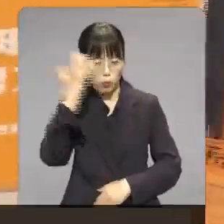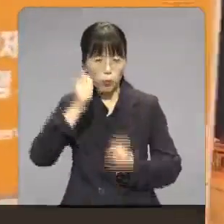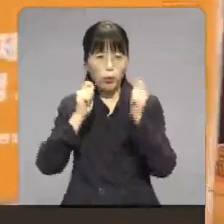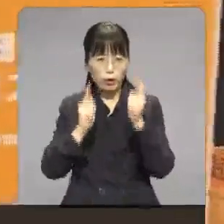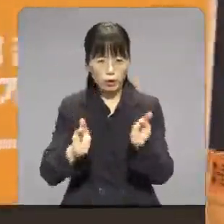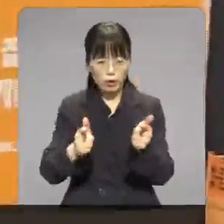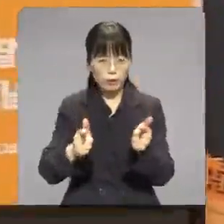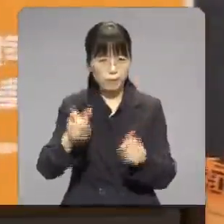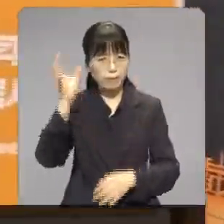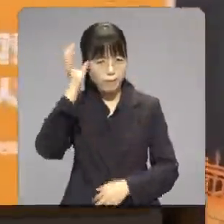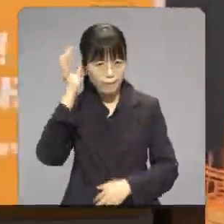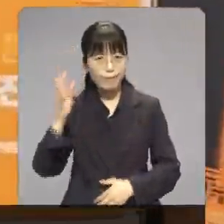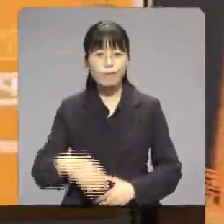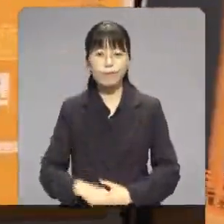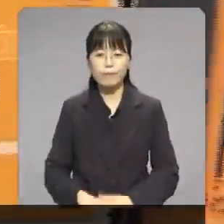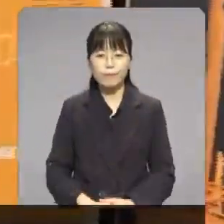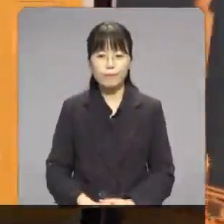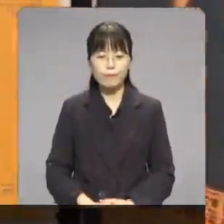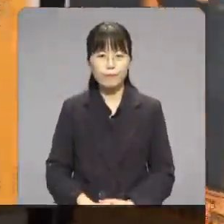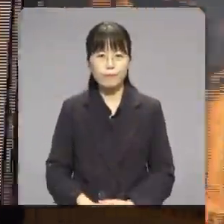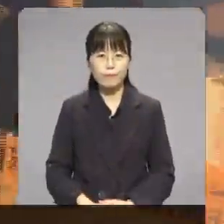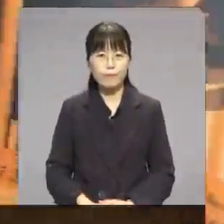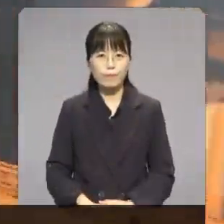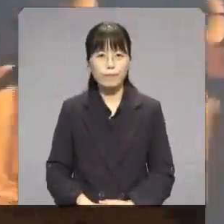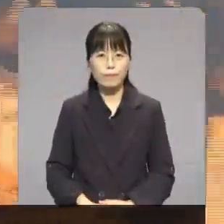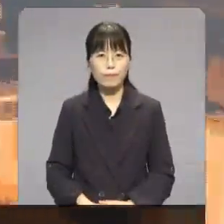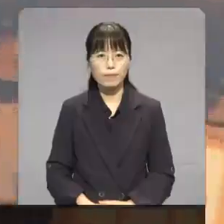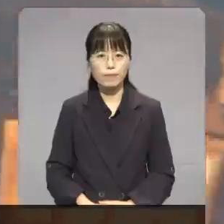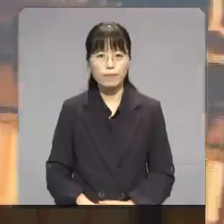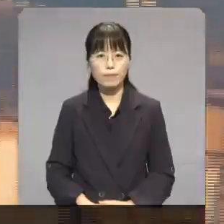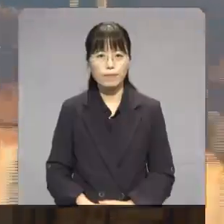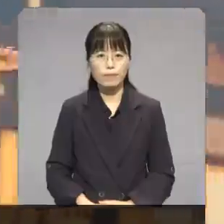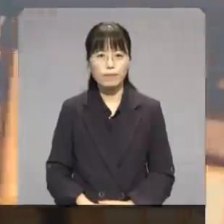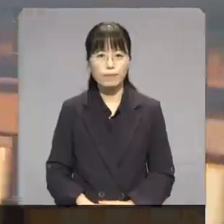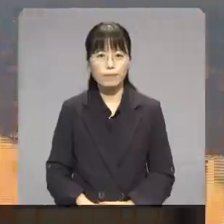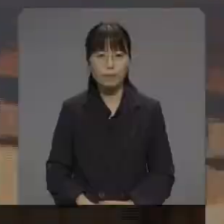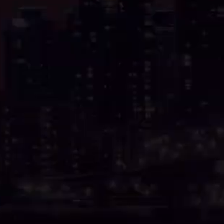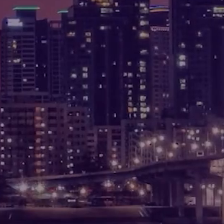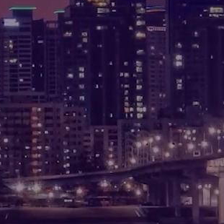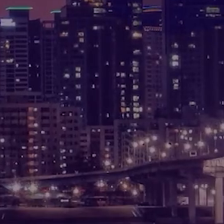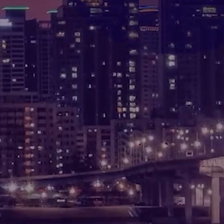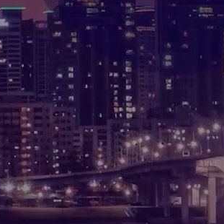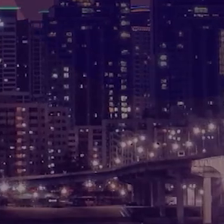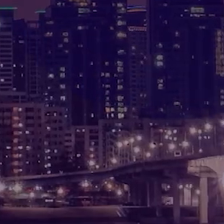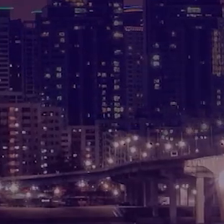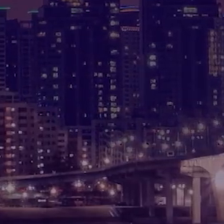기회가 되기를 바랍니다. 교동도에서 OBS 통신원 손윤경입니다.